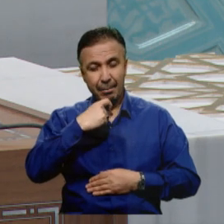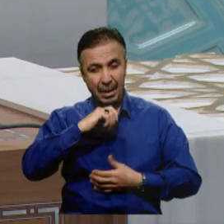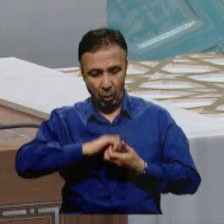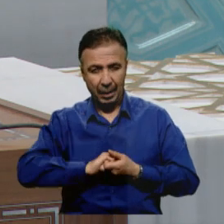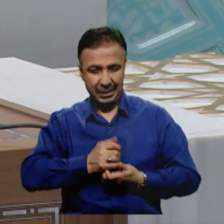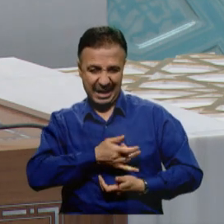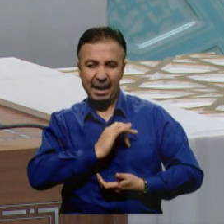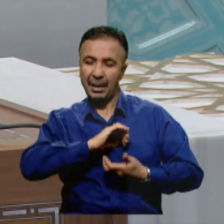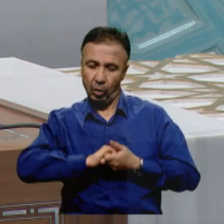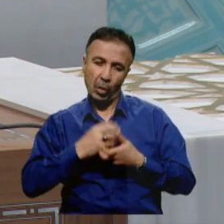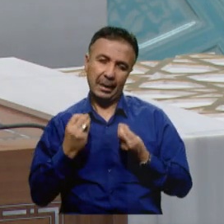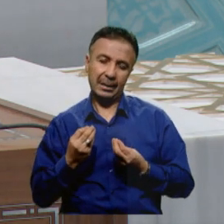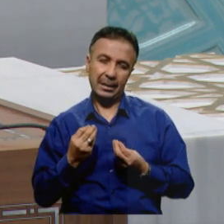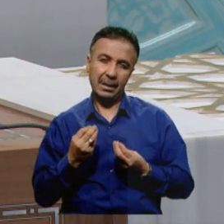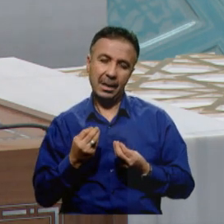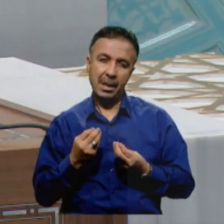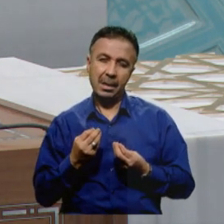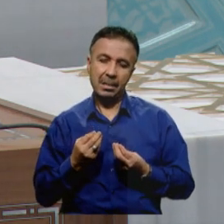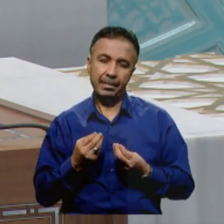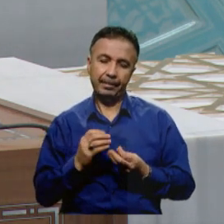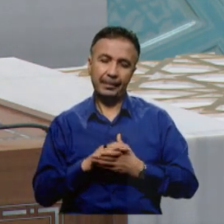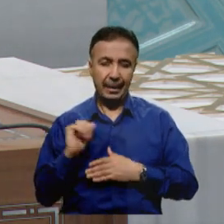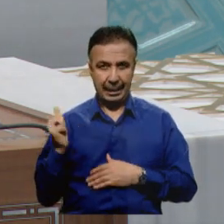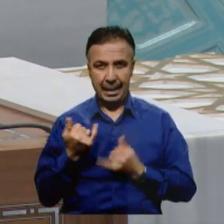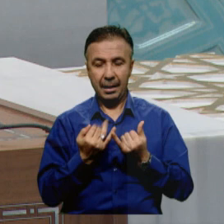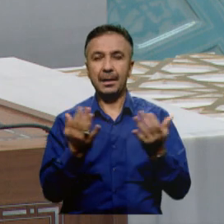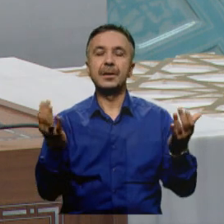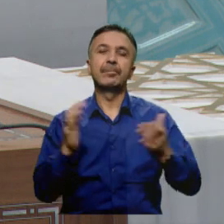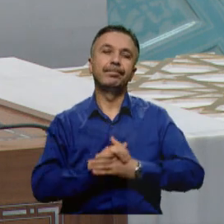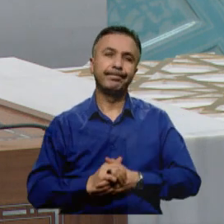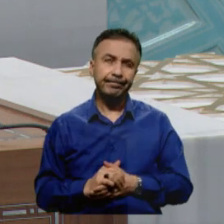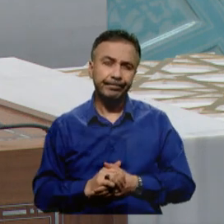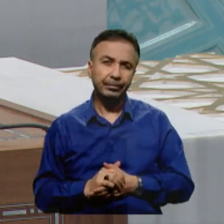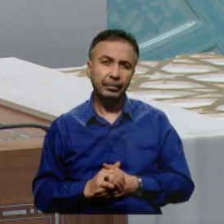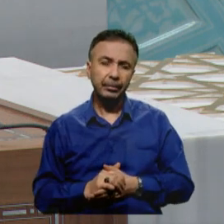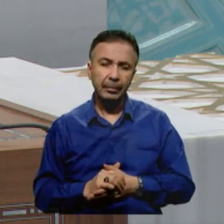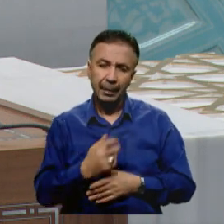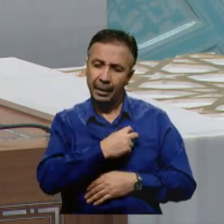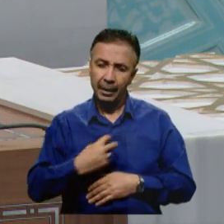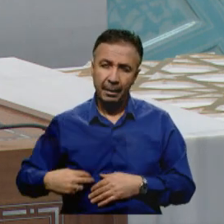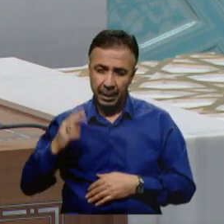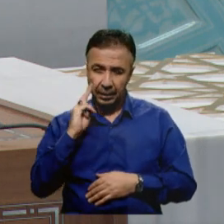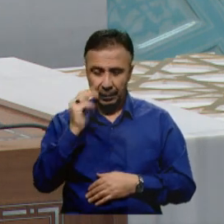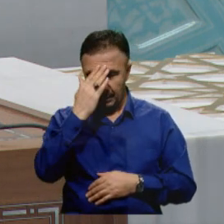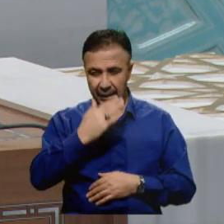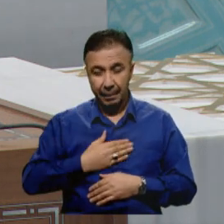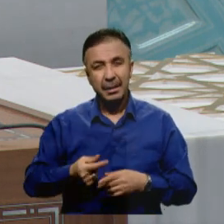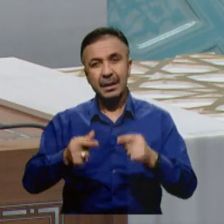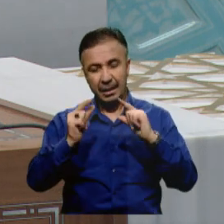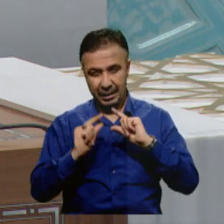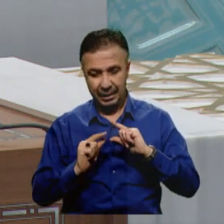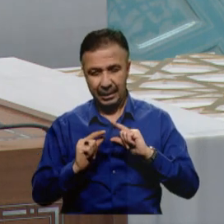Diğer ibadetler bunun üzerine temellenir. Değerli kardeşlerim, Efendimizin bir hadisinden yola